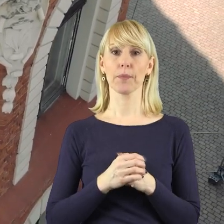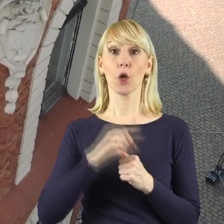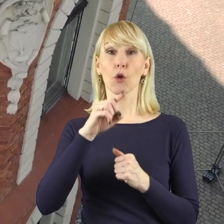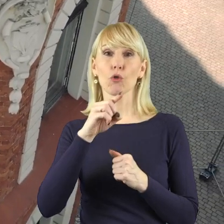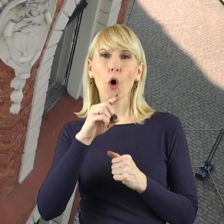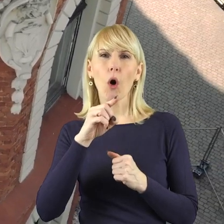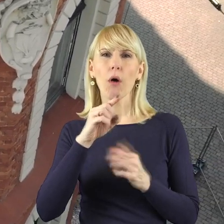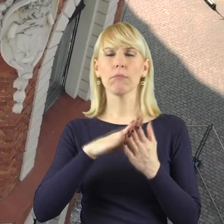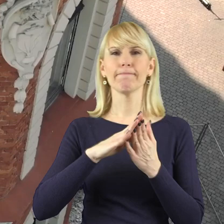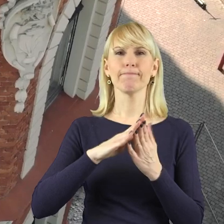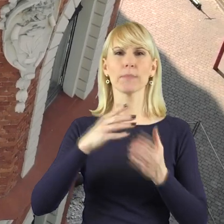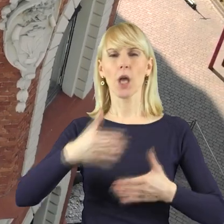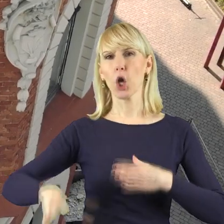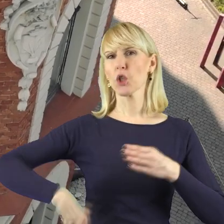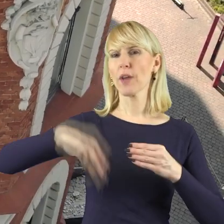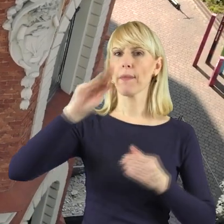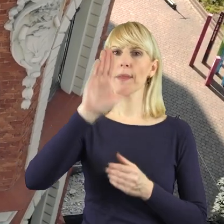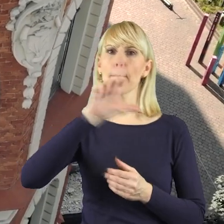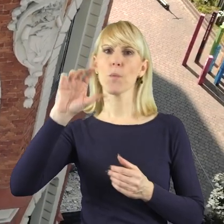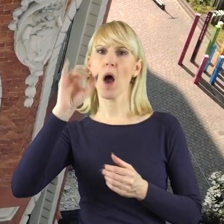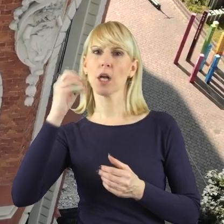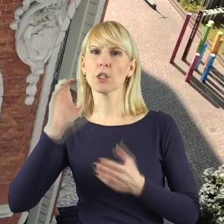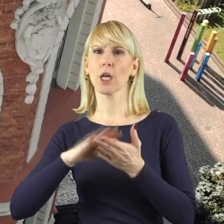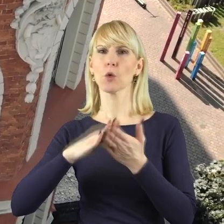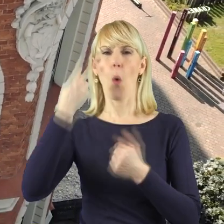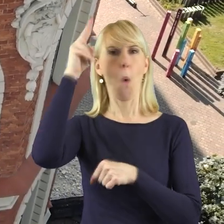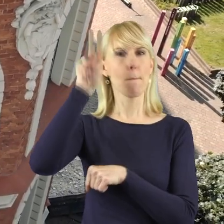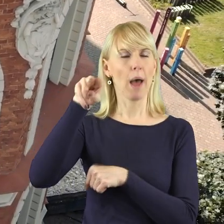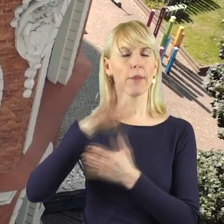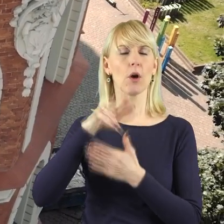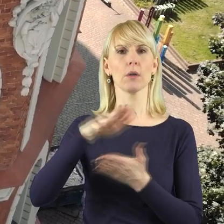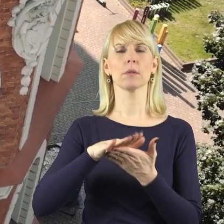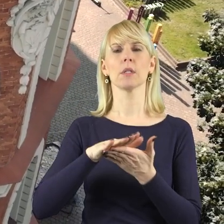się z postacią świętego Błażeja, który jest patronem kamieniarzy, ale też